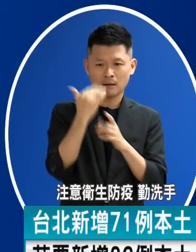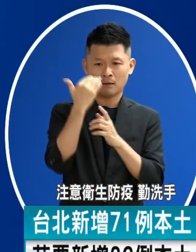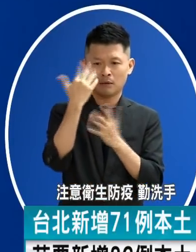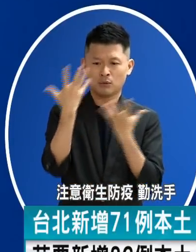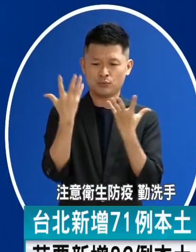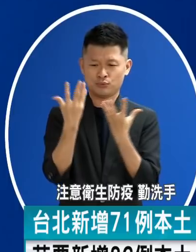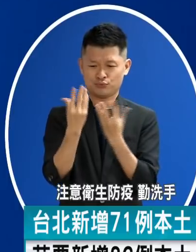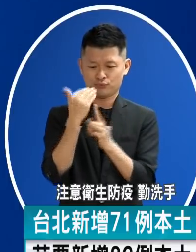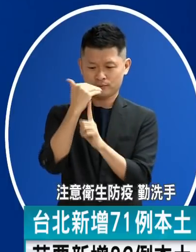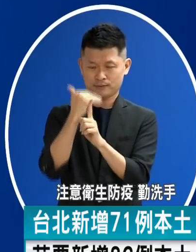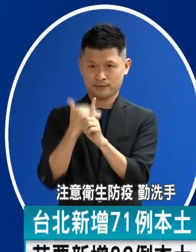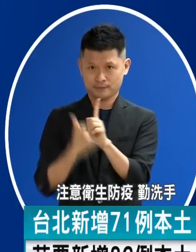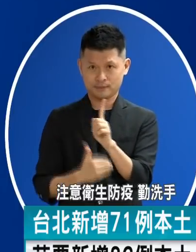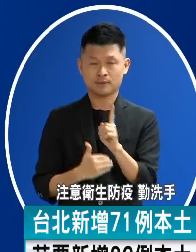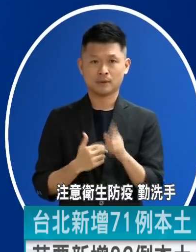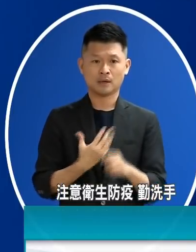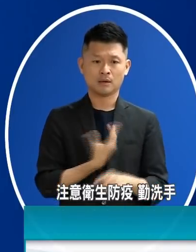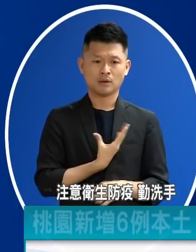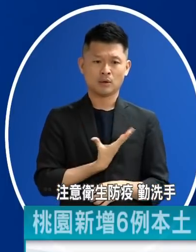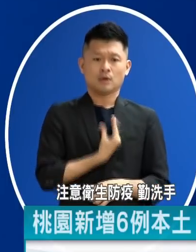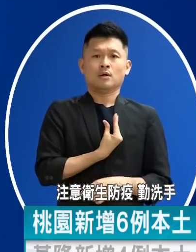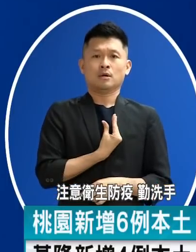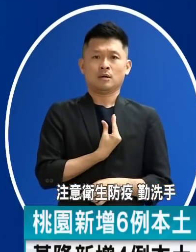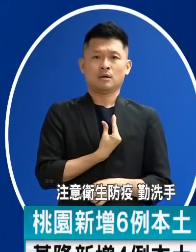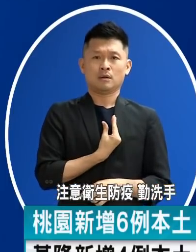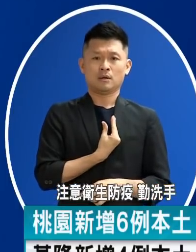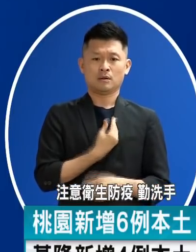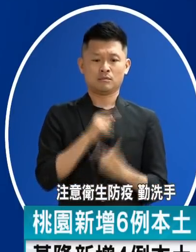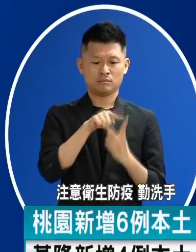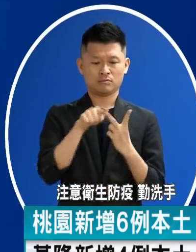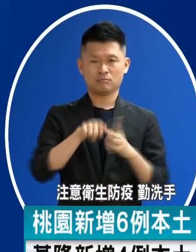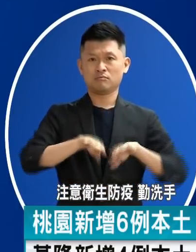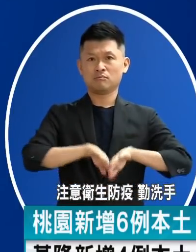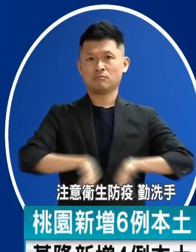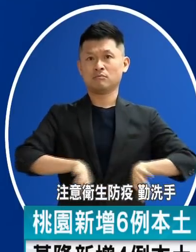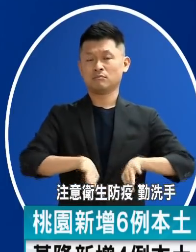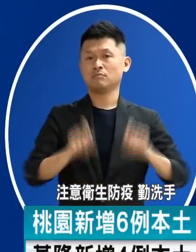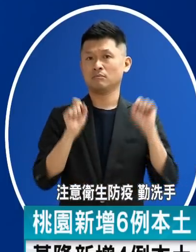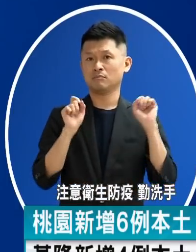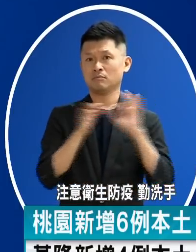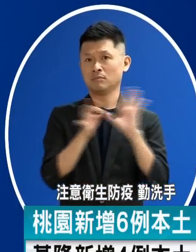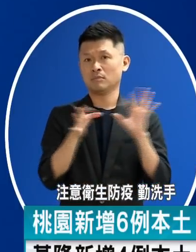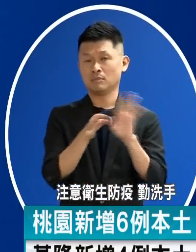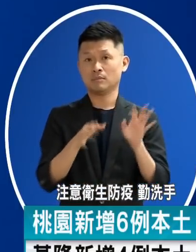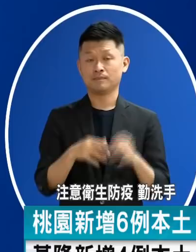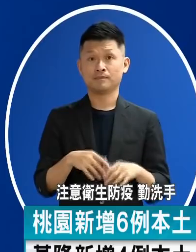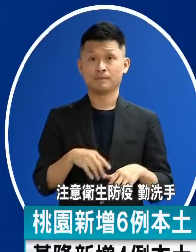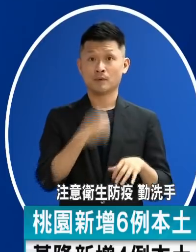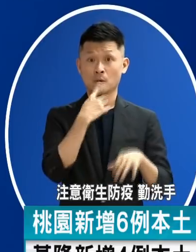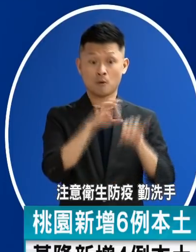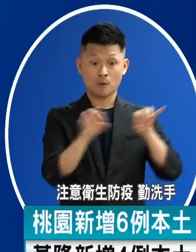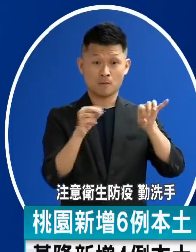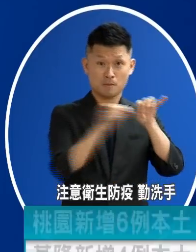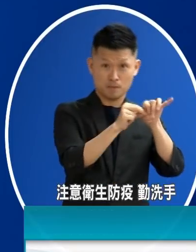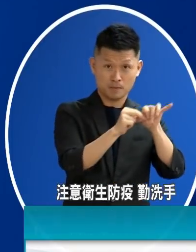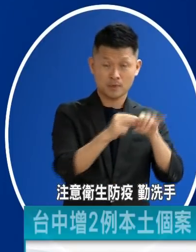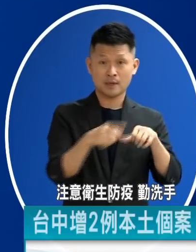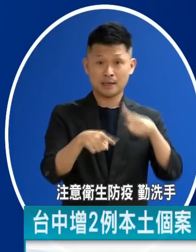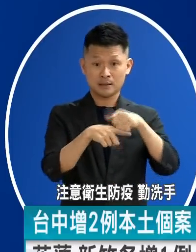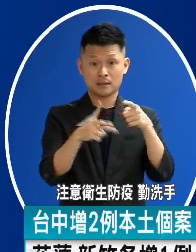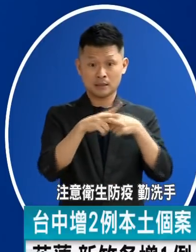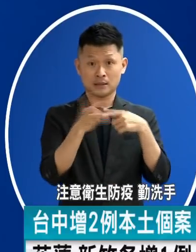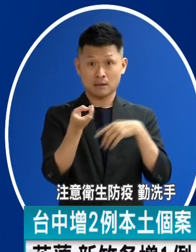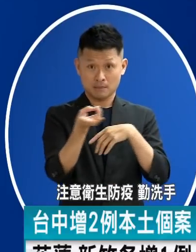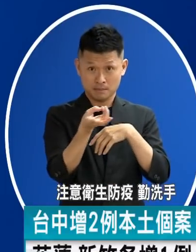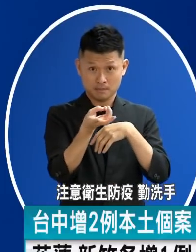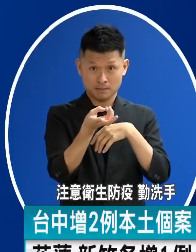个部分啊，跟心肌梗塞这其实不同的机转哈。那像血栓病血小板低下，它